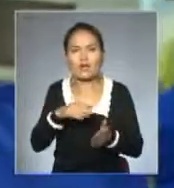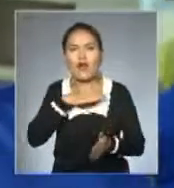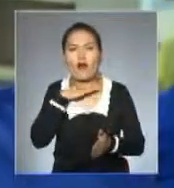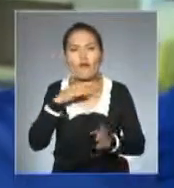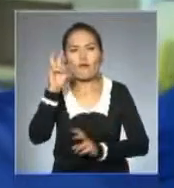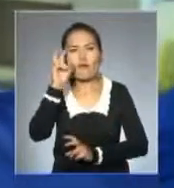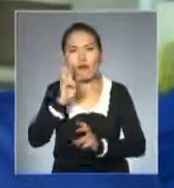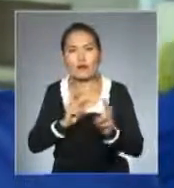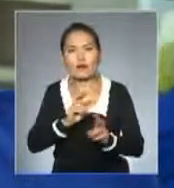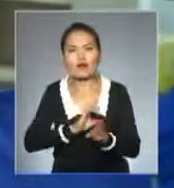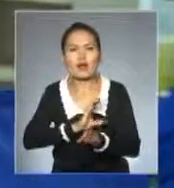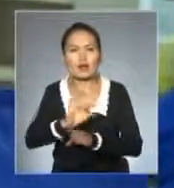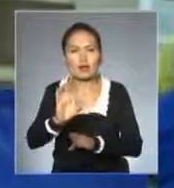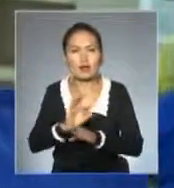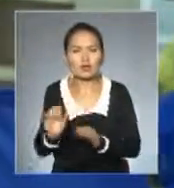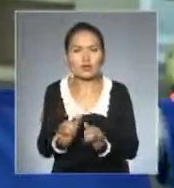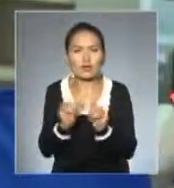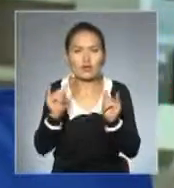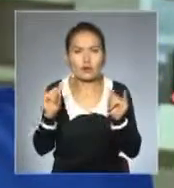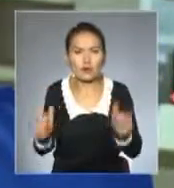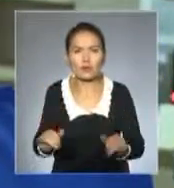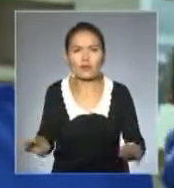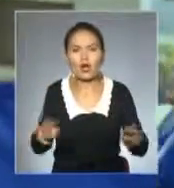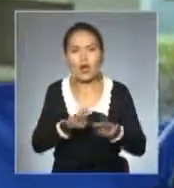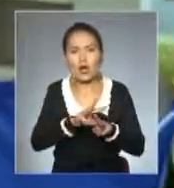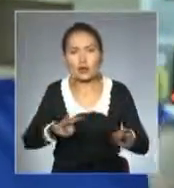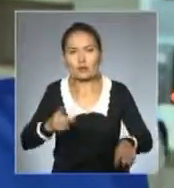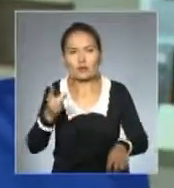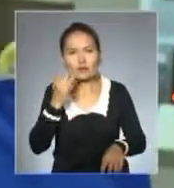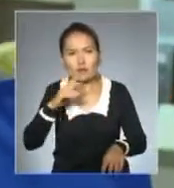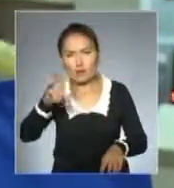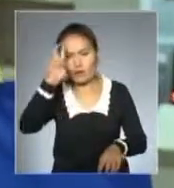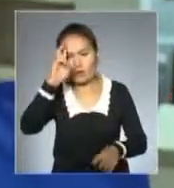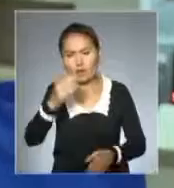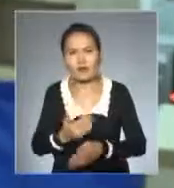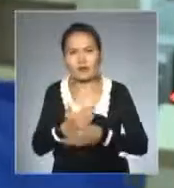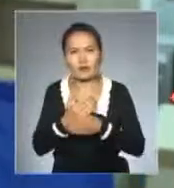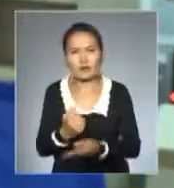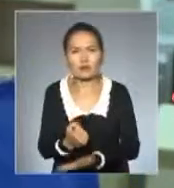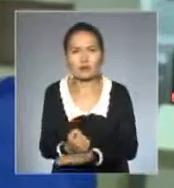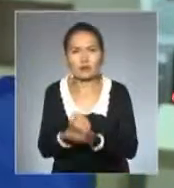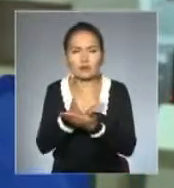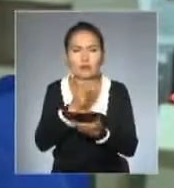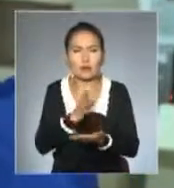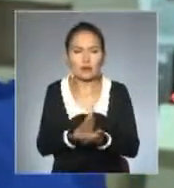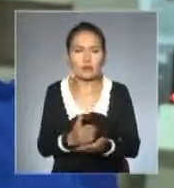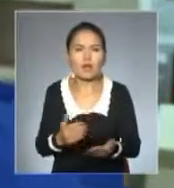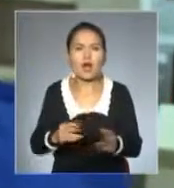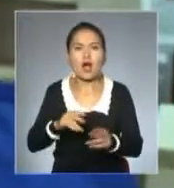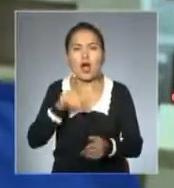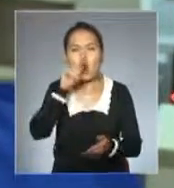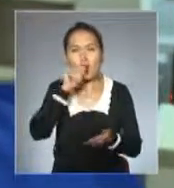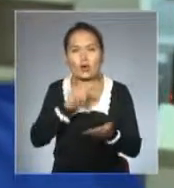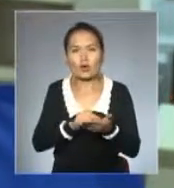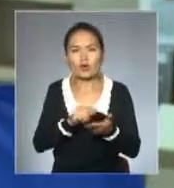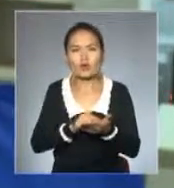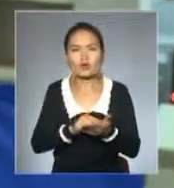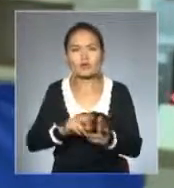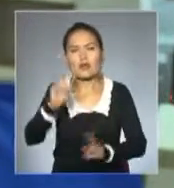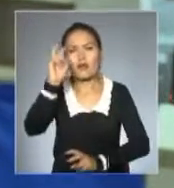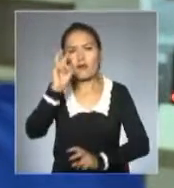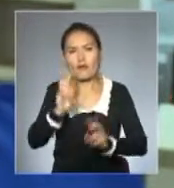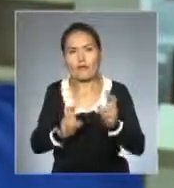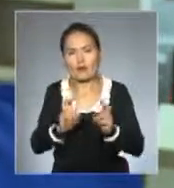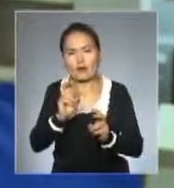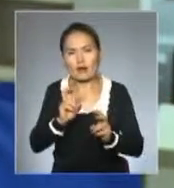елбасының өкіметтің көмегі өте зор. Қазіргі уақытта біздің құс фабрика бірінші